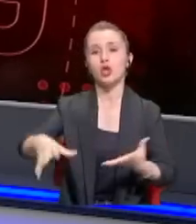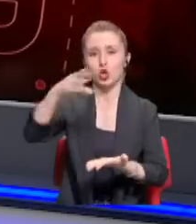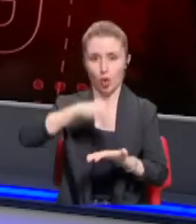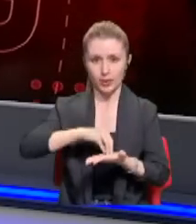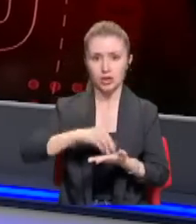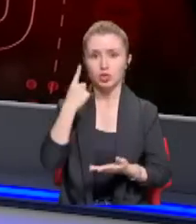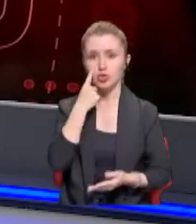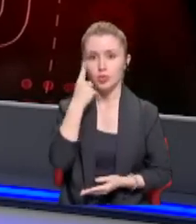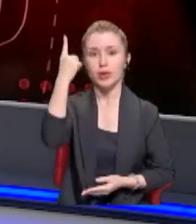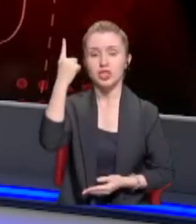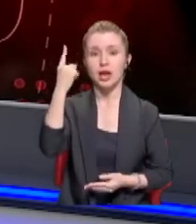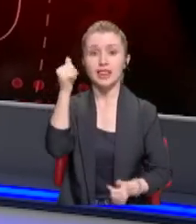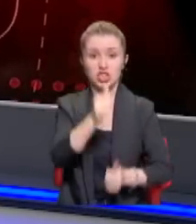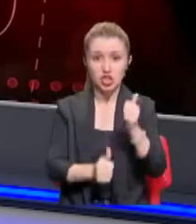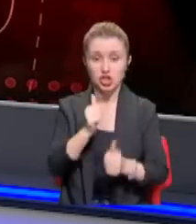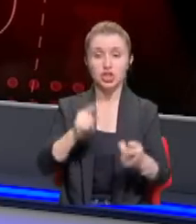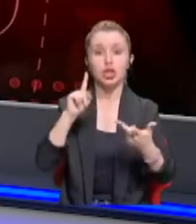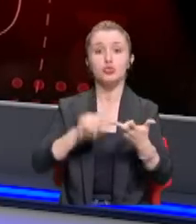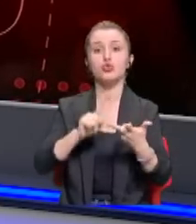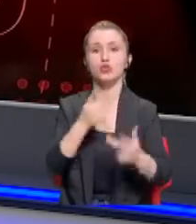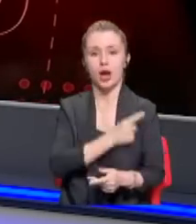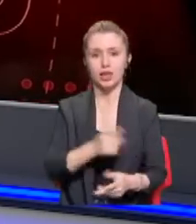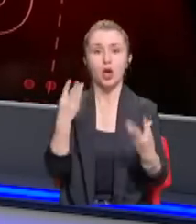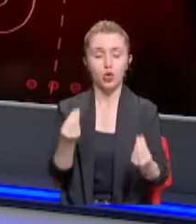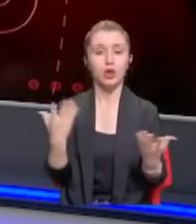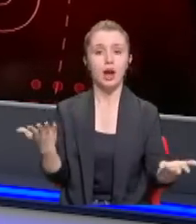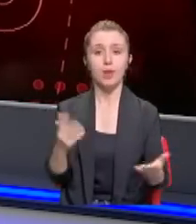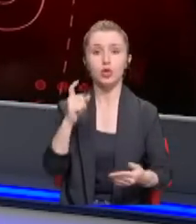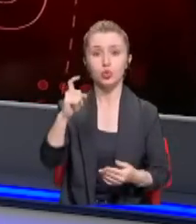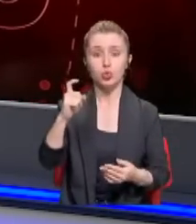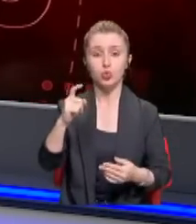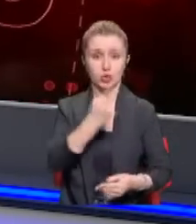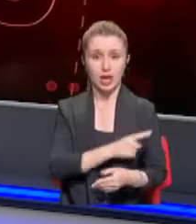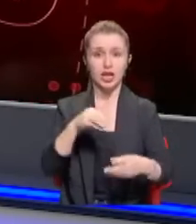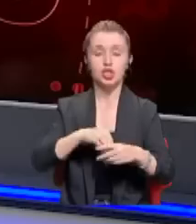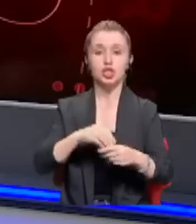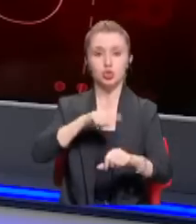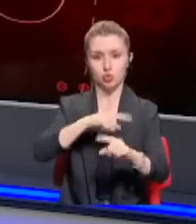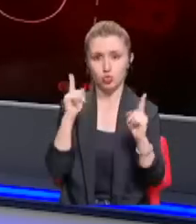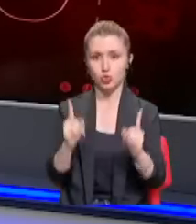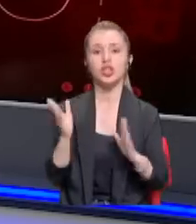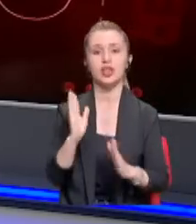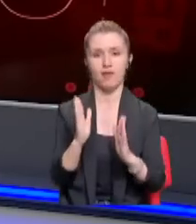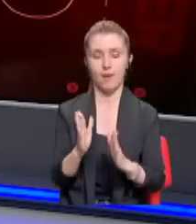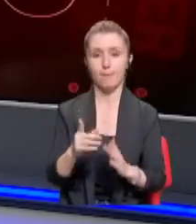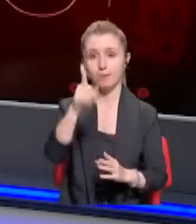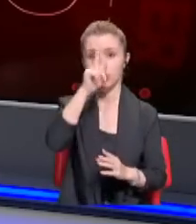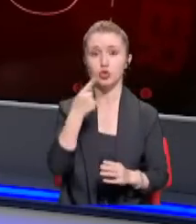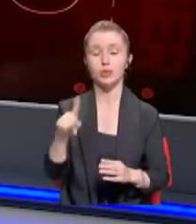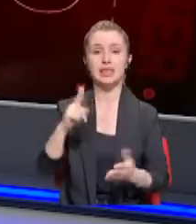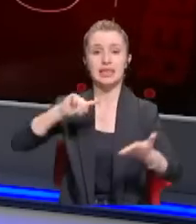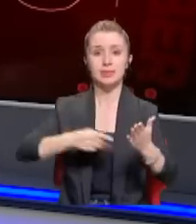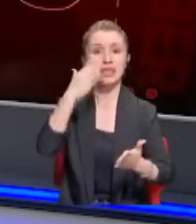topladı. Cumhurbaşkanlığı yarışında 3. aday oldu. Ancak daha 9 aday için süreç devam ediyor. 100 bin